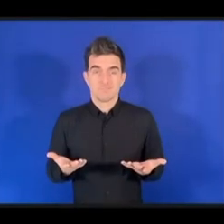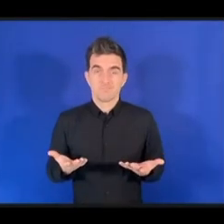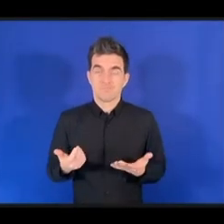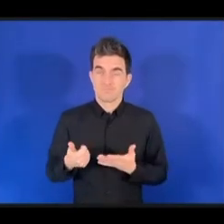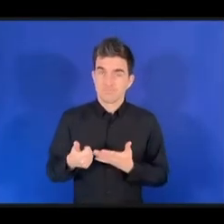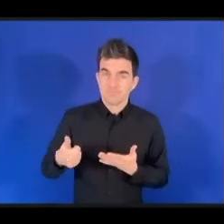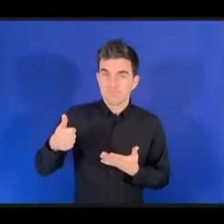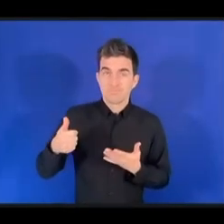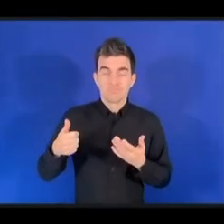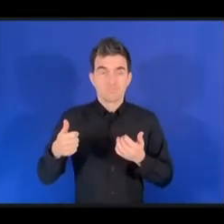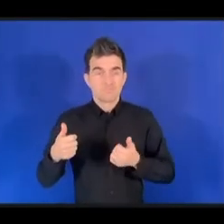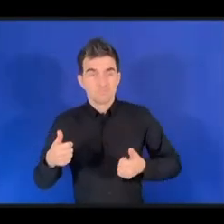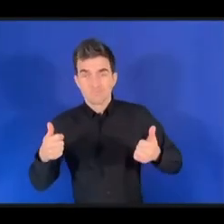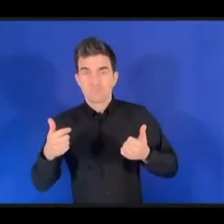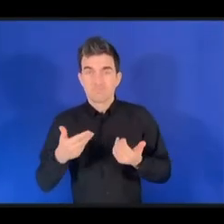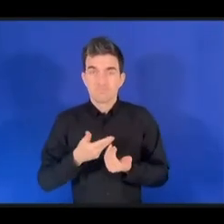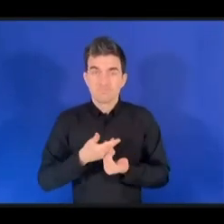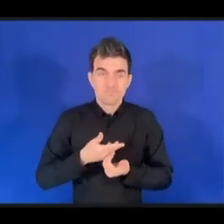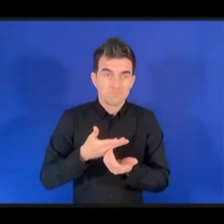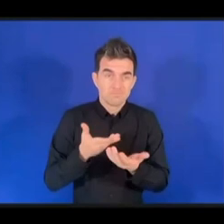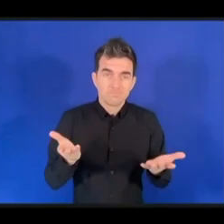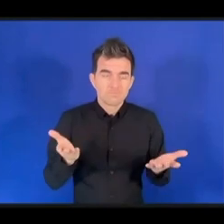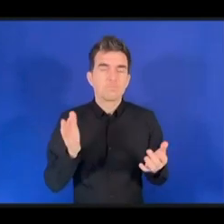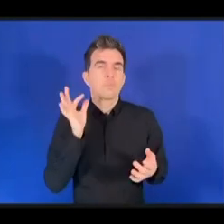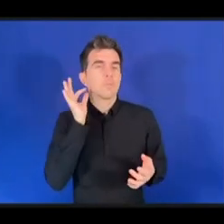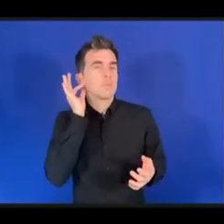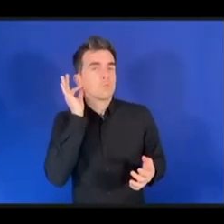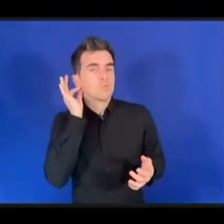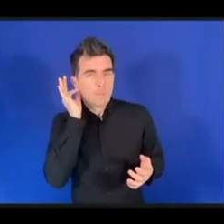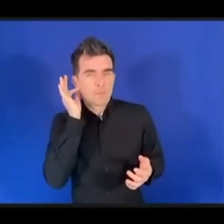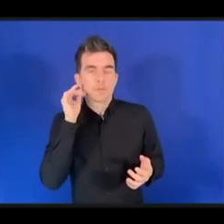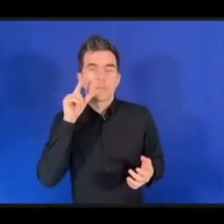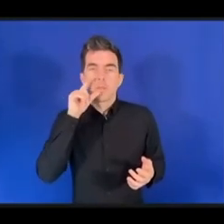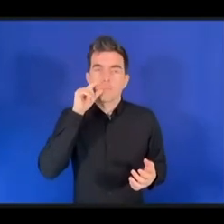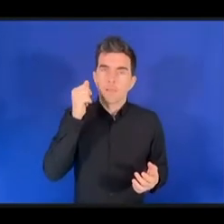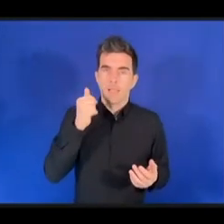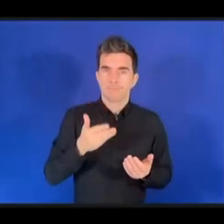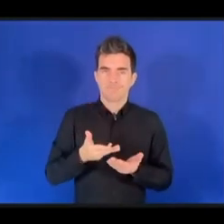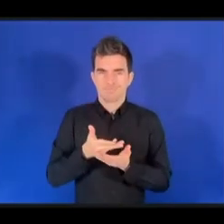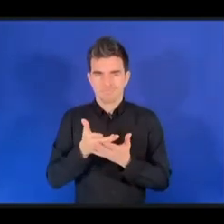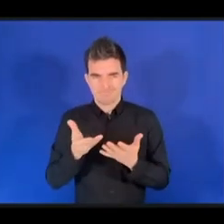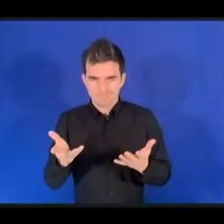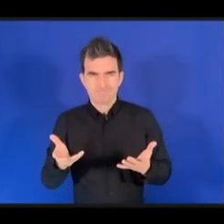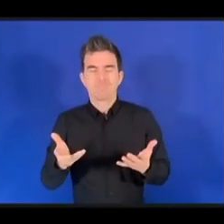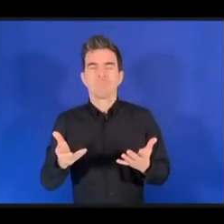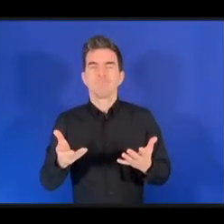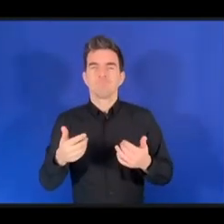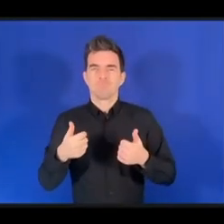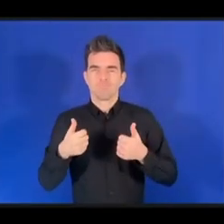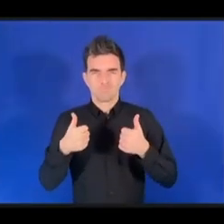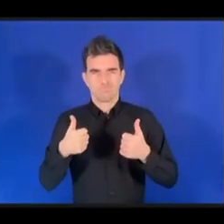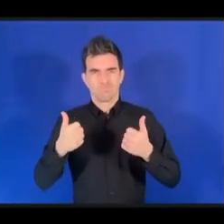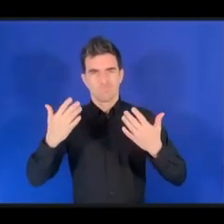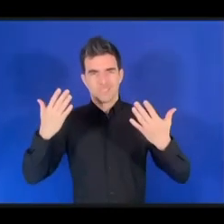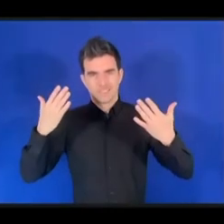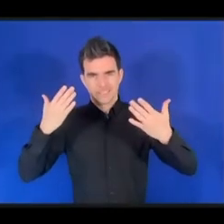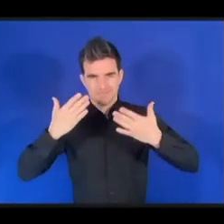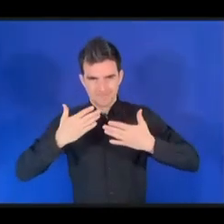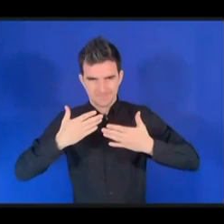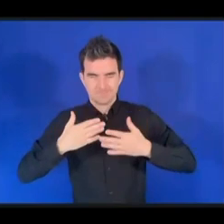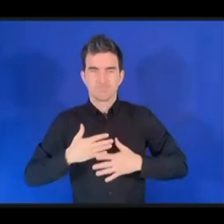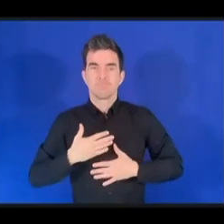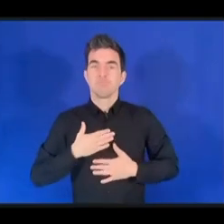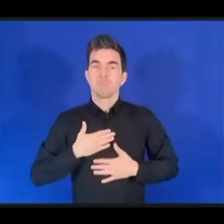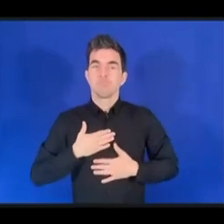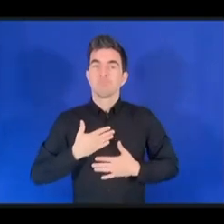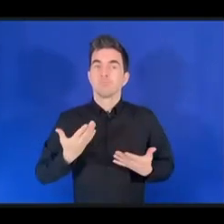ございます5日間にわたり開催されましたigf京都会合も閉会と